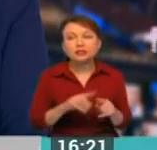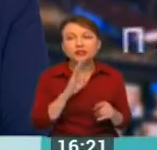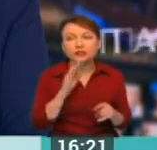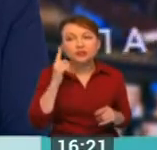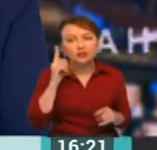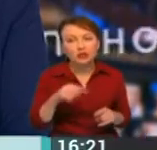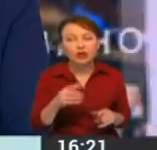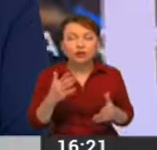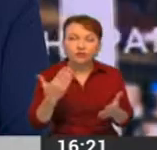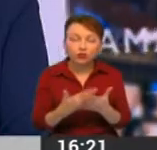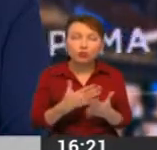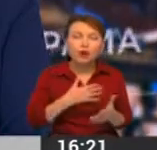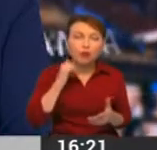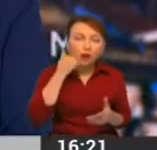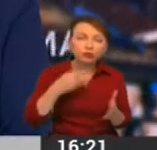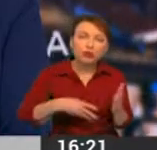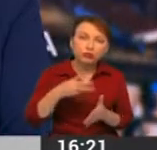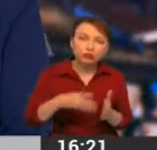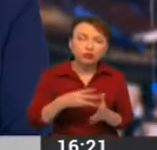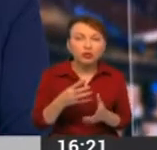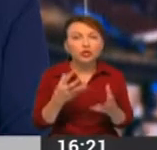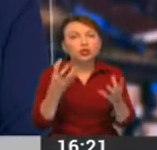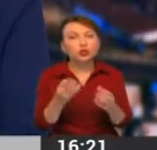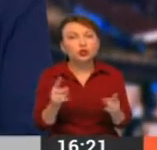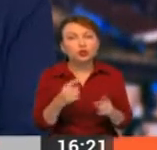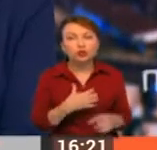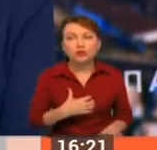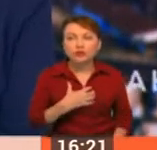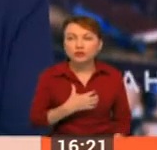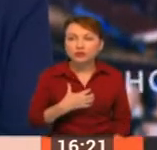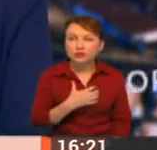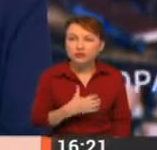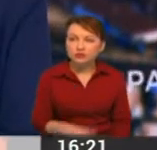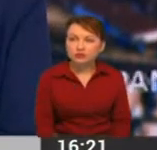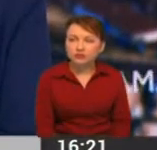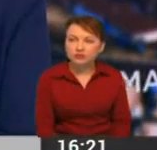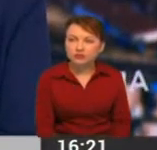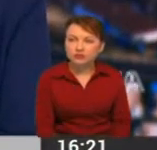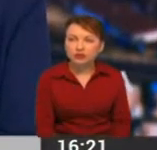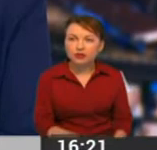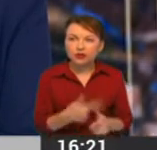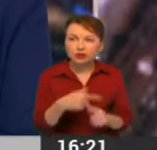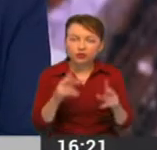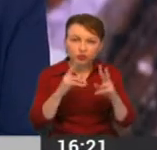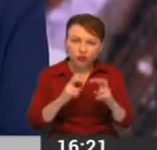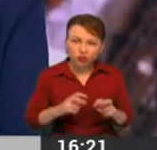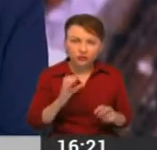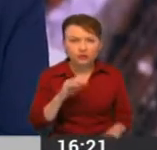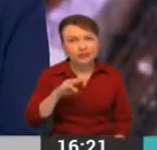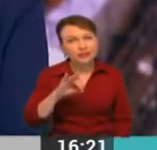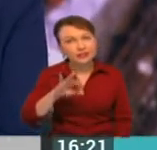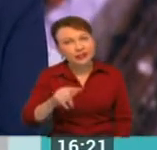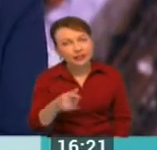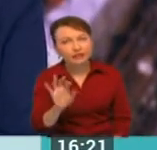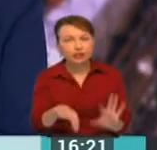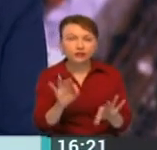знают, вот это моя бабушка пошла. Ну, и еще что важно. А чи досліджували ви саме, можливо, і стиль вишиванки,